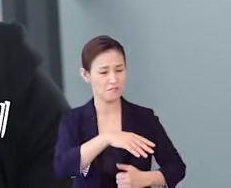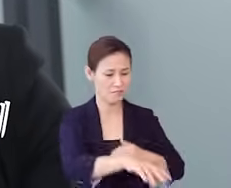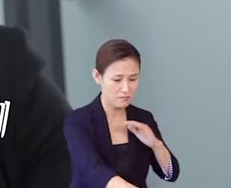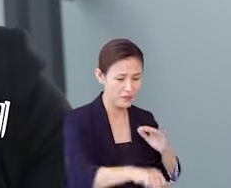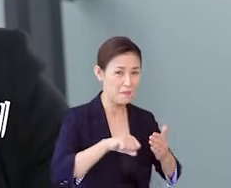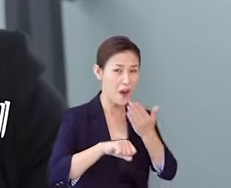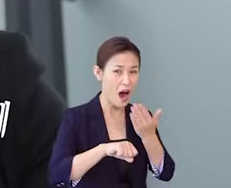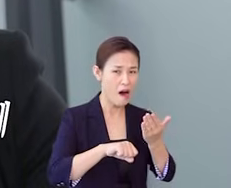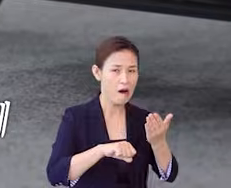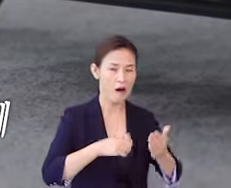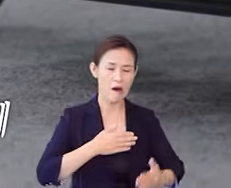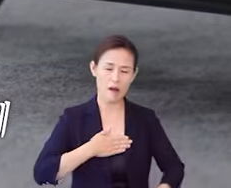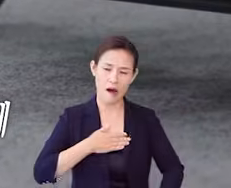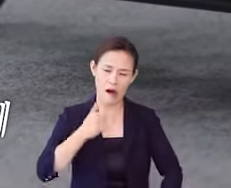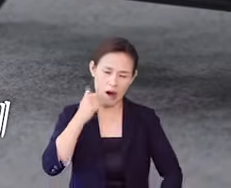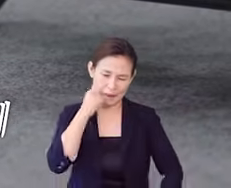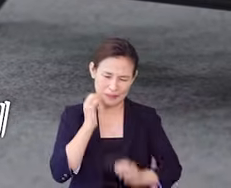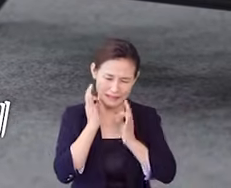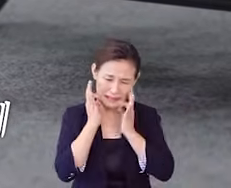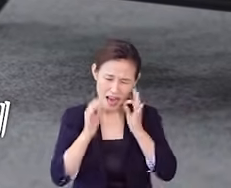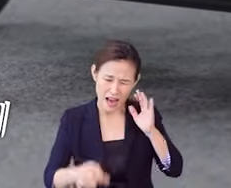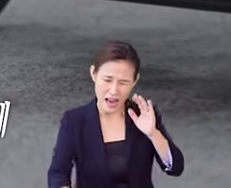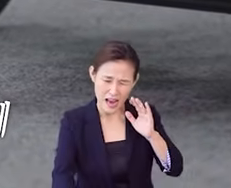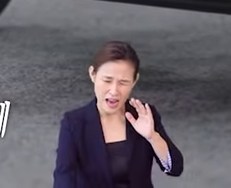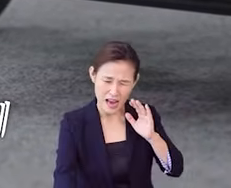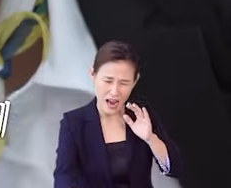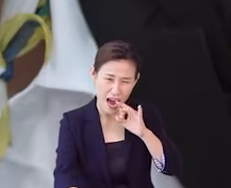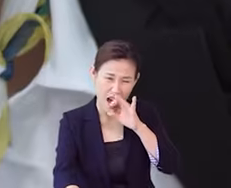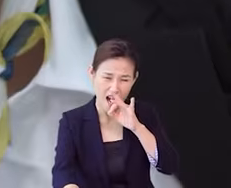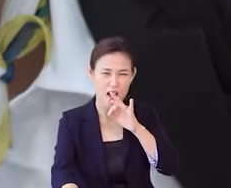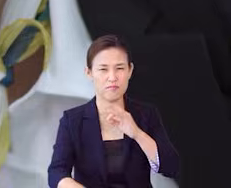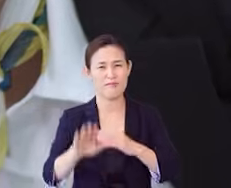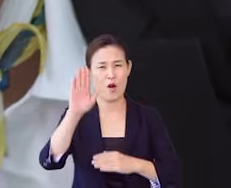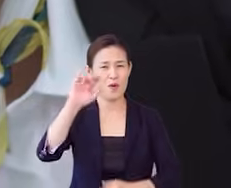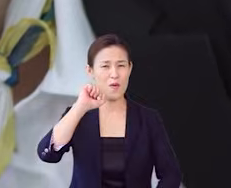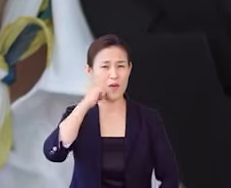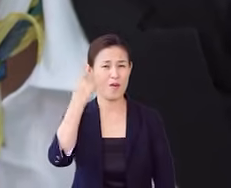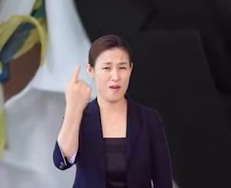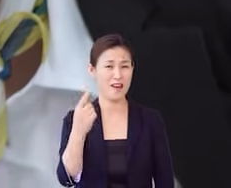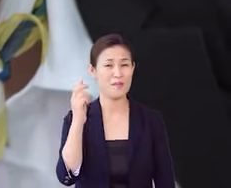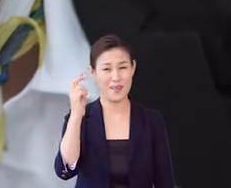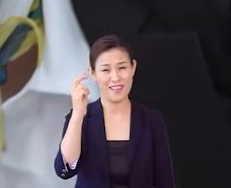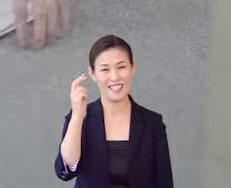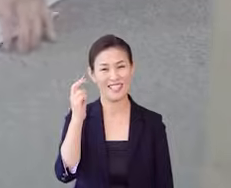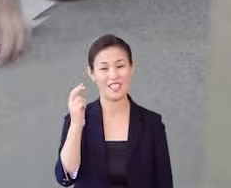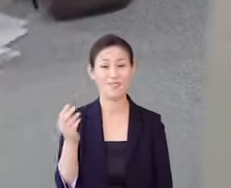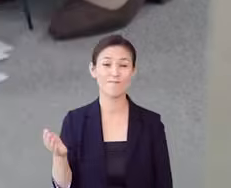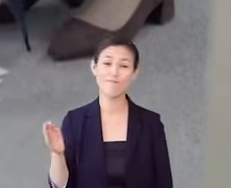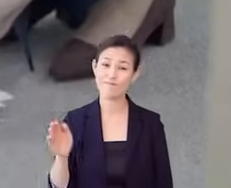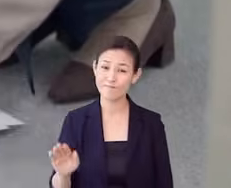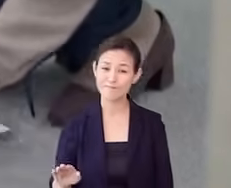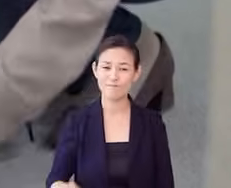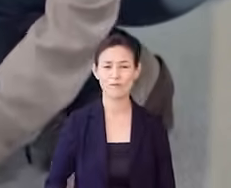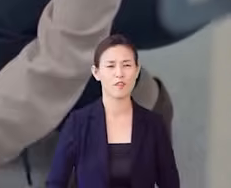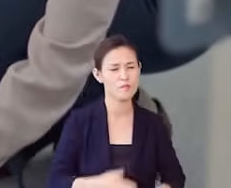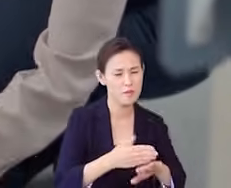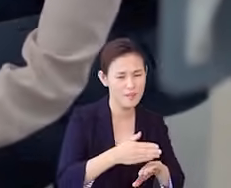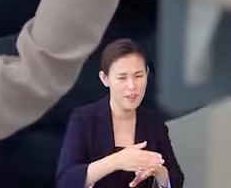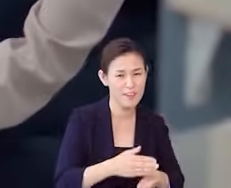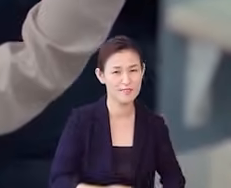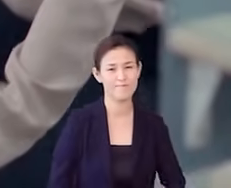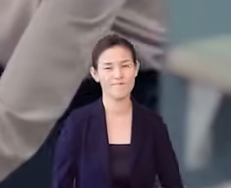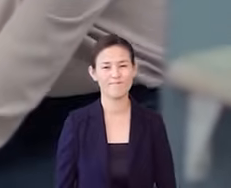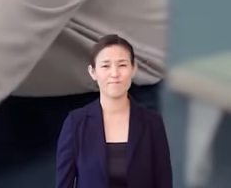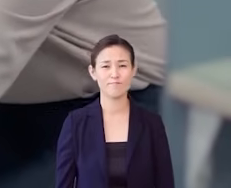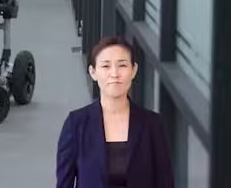남들에겐 간단한 일도 매번 온 힘을 다해야 하기에 앞으로도 많은 어려움이 있겠지만 감사합니다.